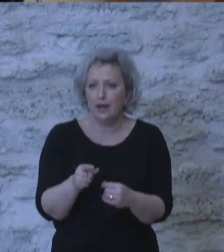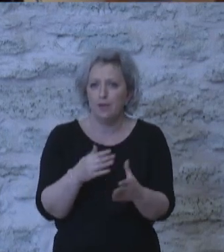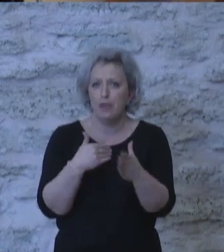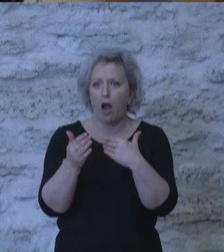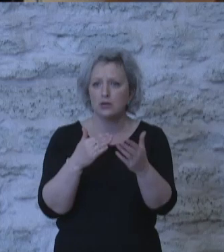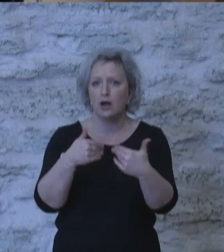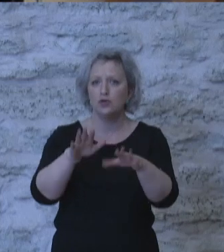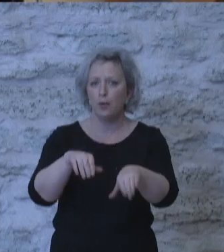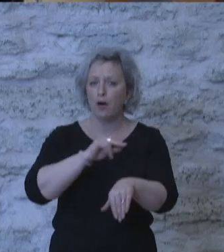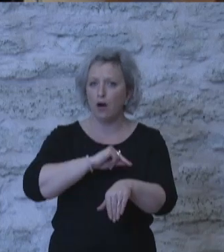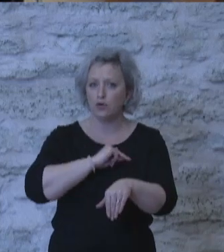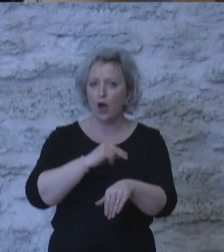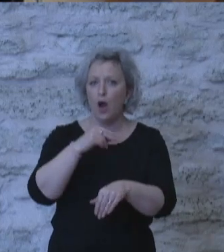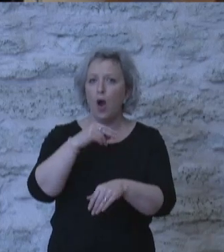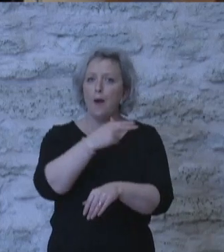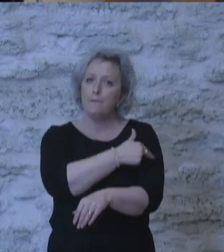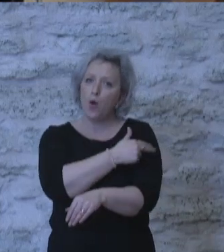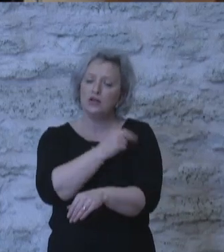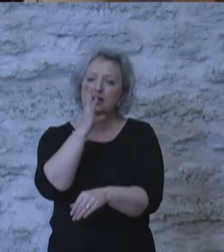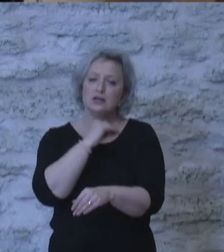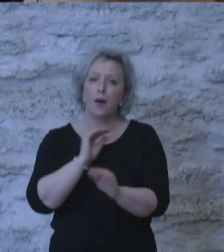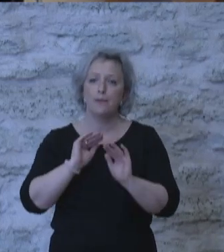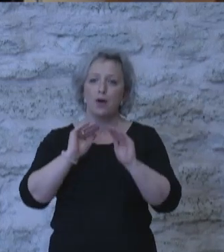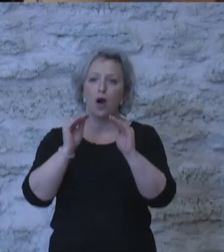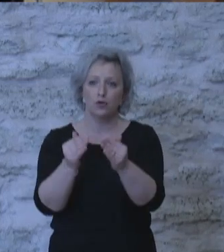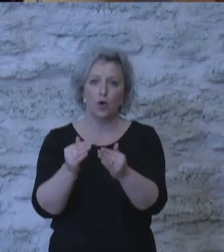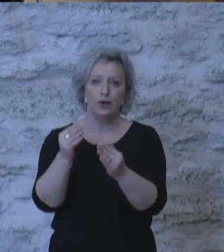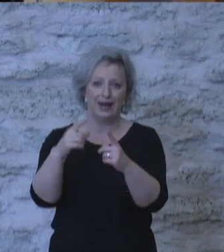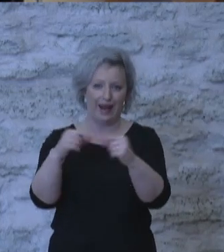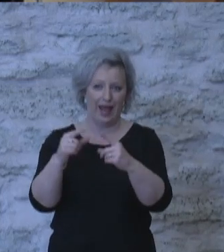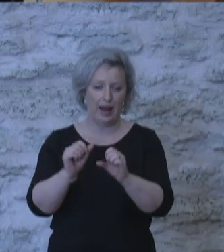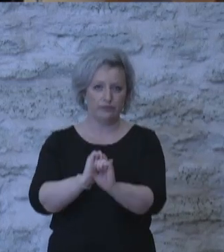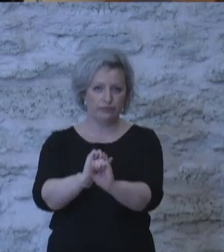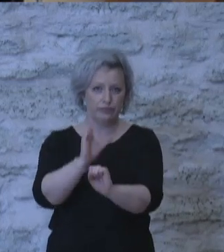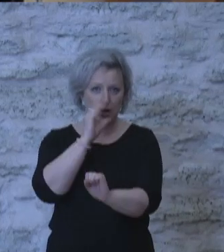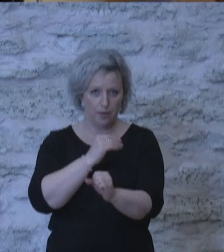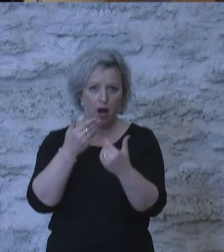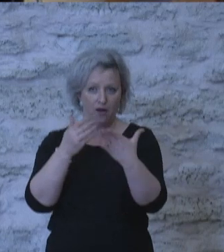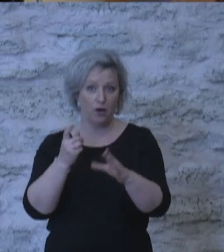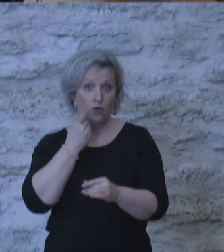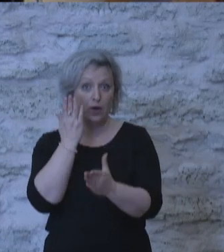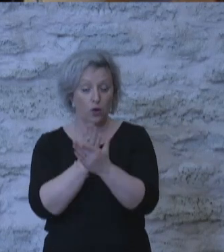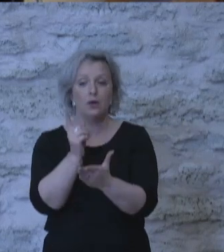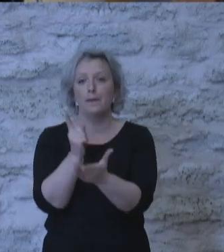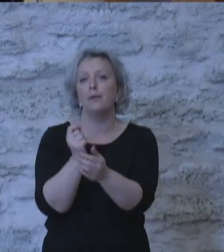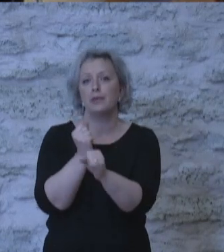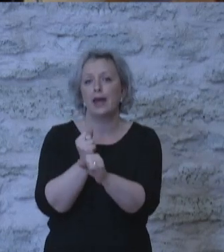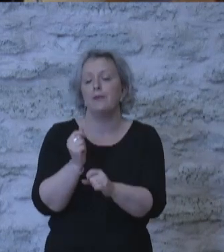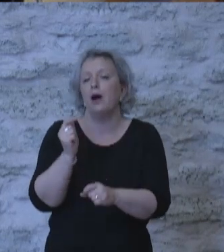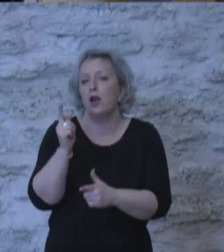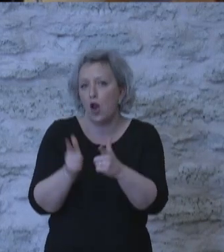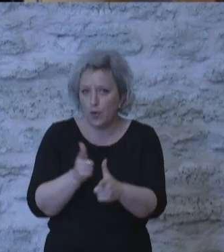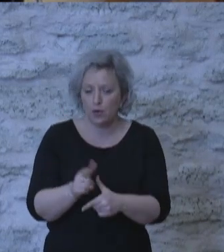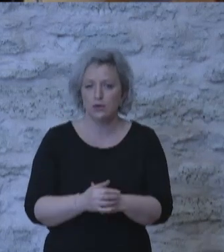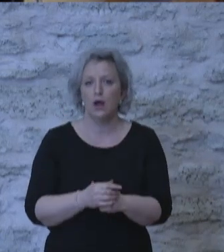praktikas on siis ka kasutatud, et politse ei suudaks karantiinireegleid tagada, mis on kindlasti avalik huvi ja seda kindlasti ei ole vaja teha. Aga